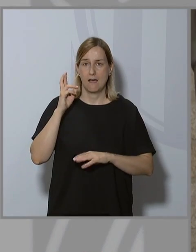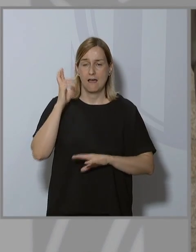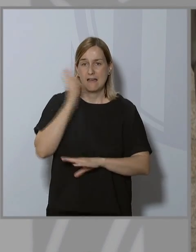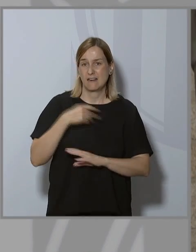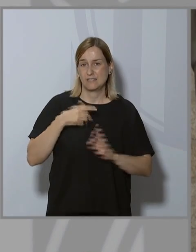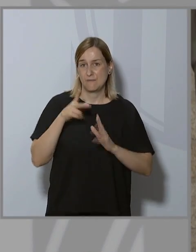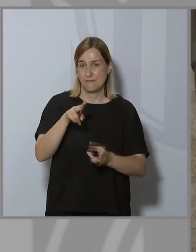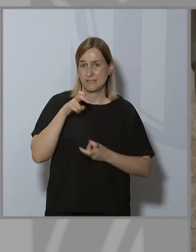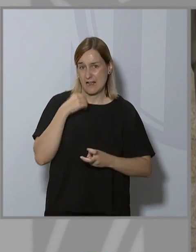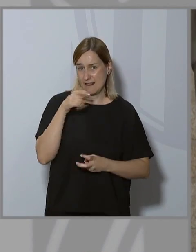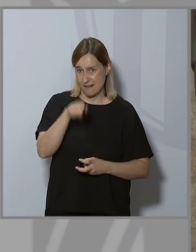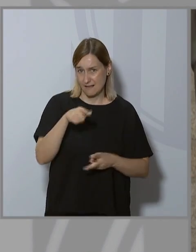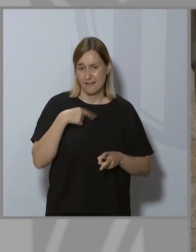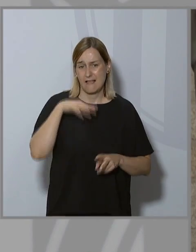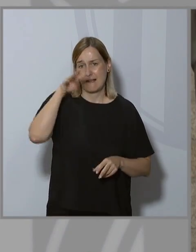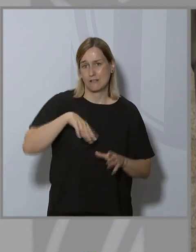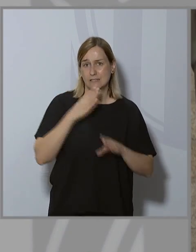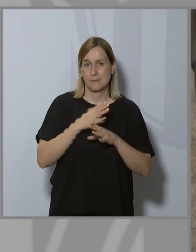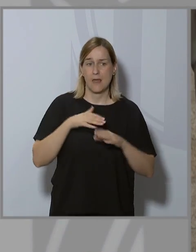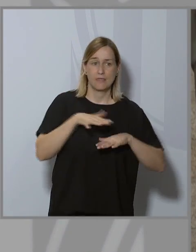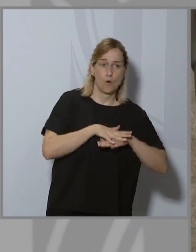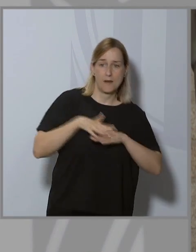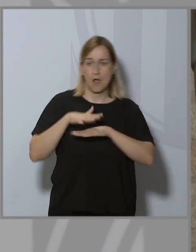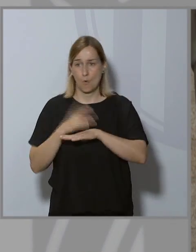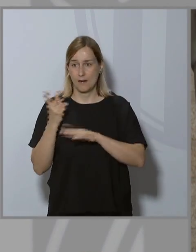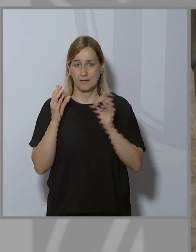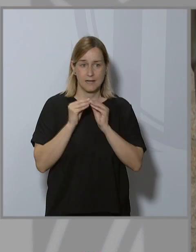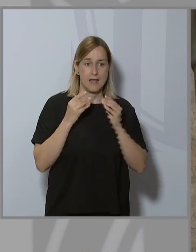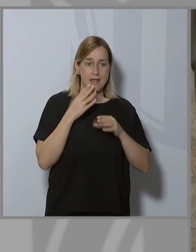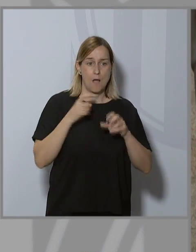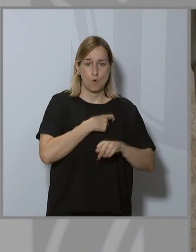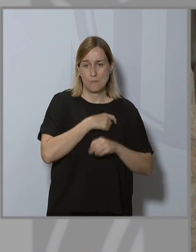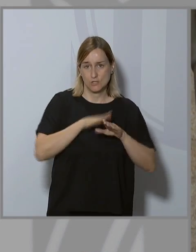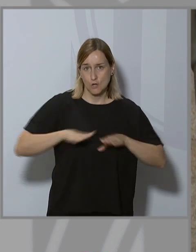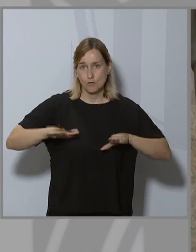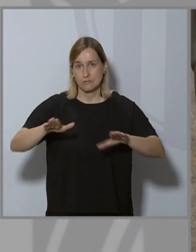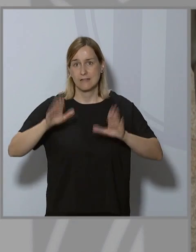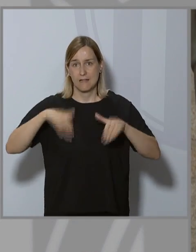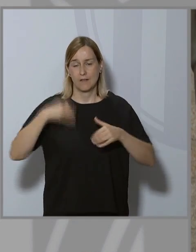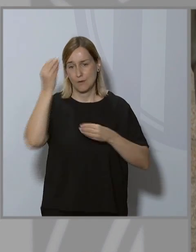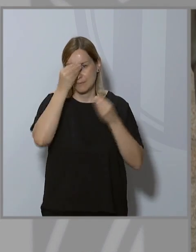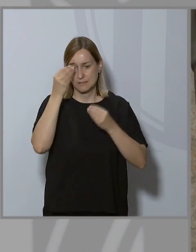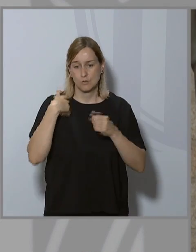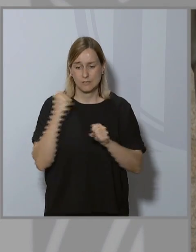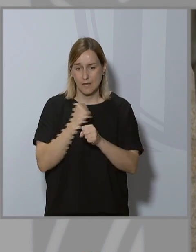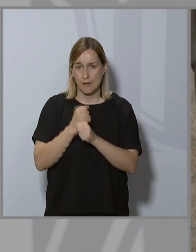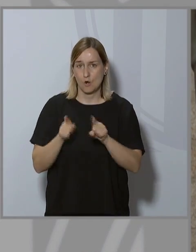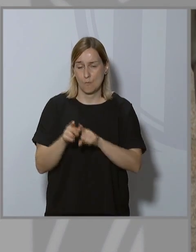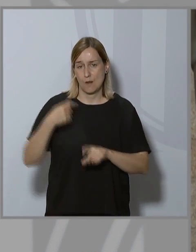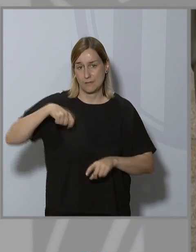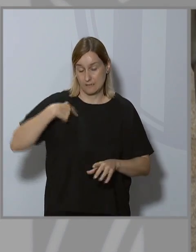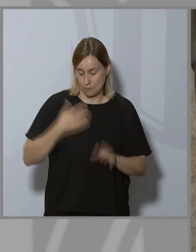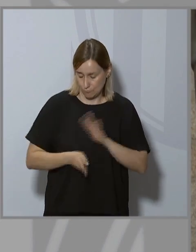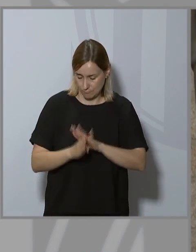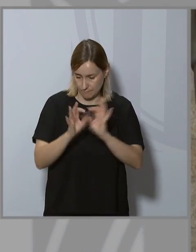crec que a Catalunya se sap perfectament, els acords sempre arriben de govern a govern en comissions bilaterals i en aquesta línia és que jo segueix treballant com a presidenta de les